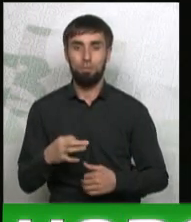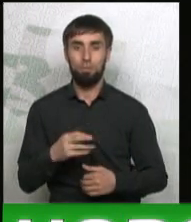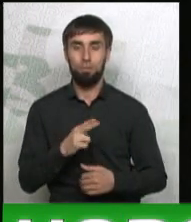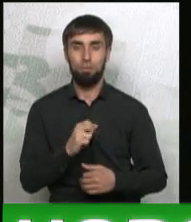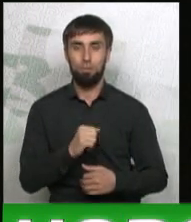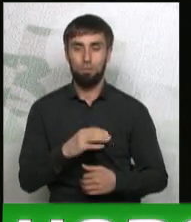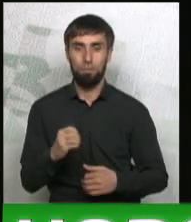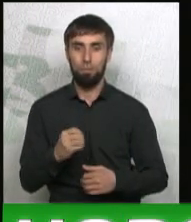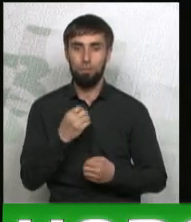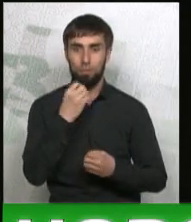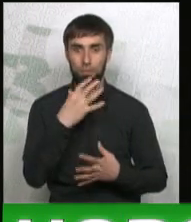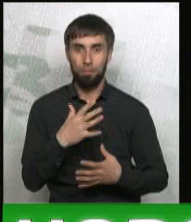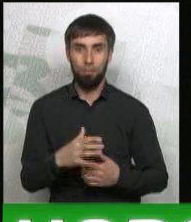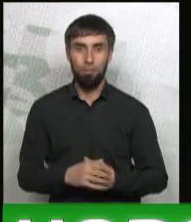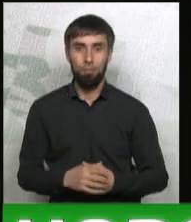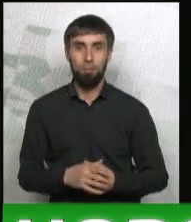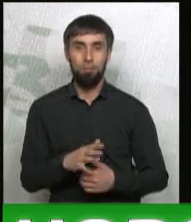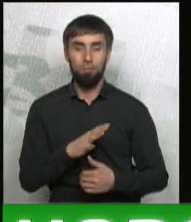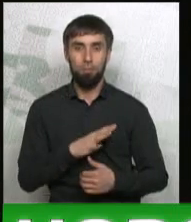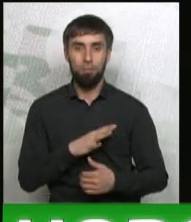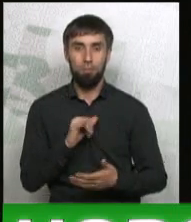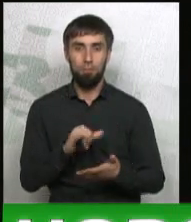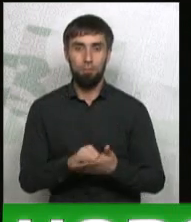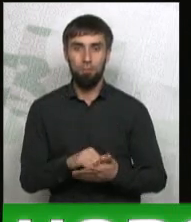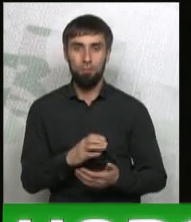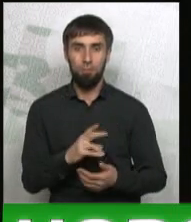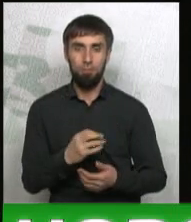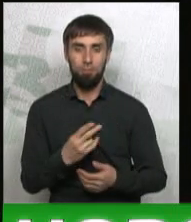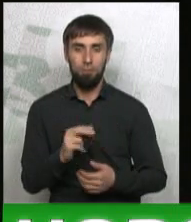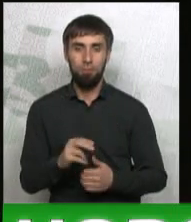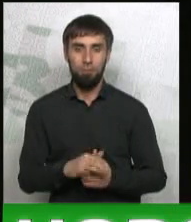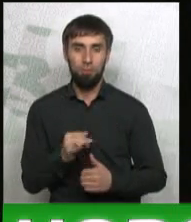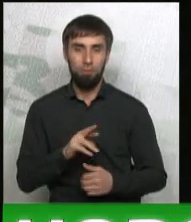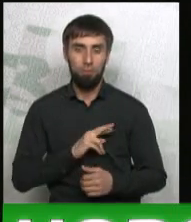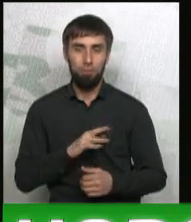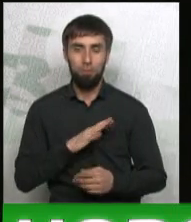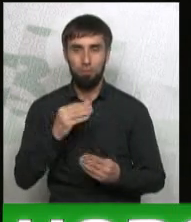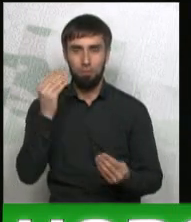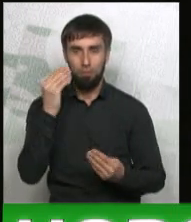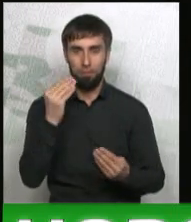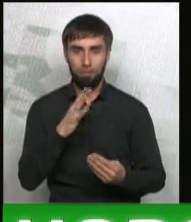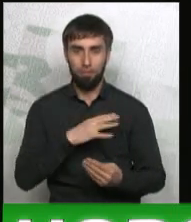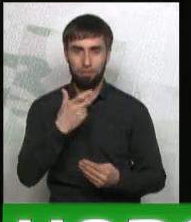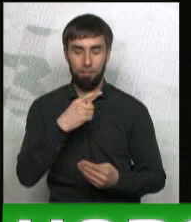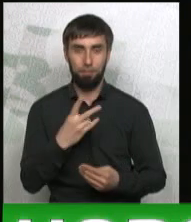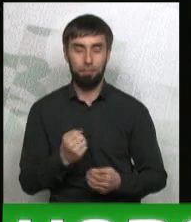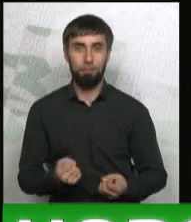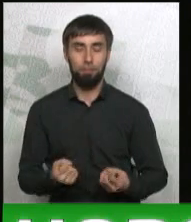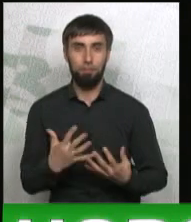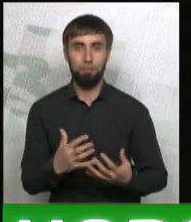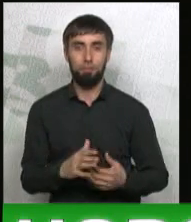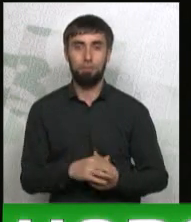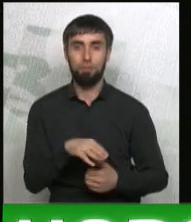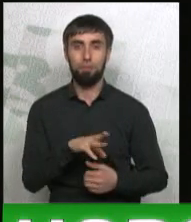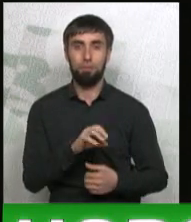даже хорошее вот было поставлено сценки, и я просто представил, насколько